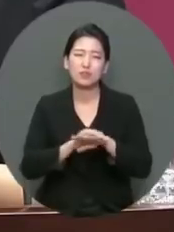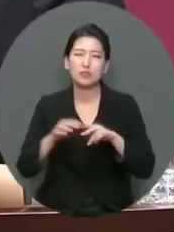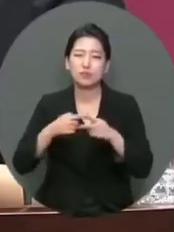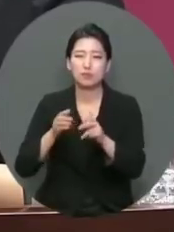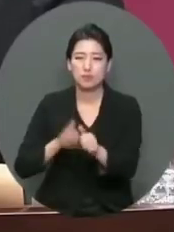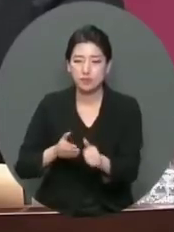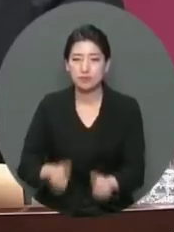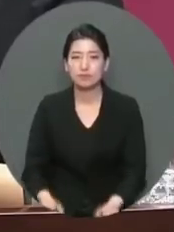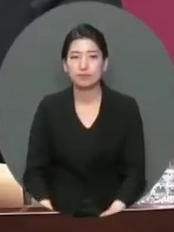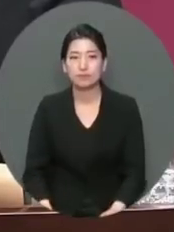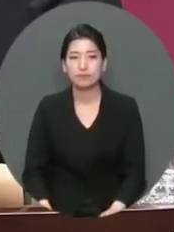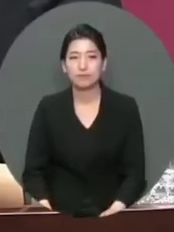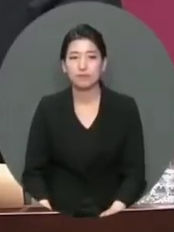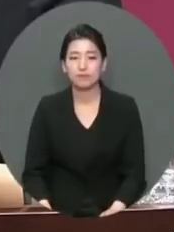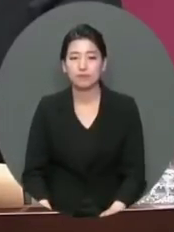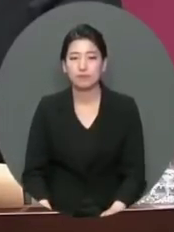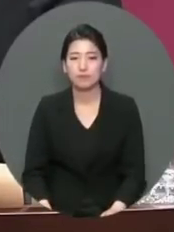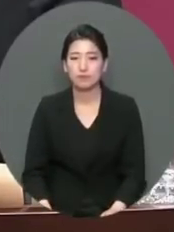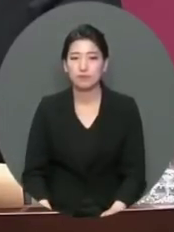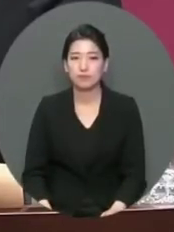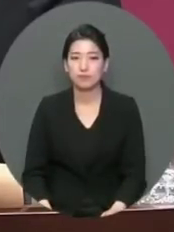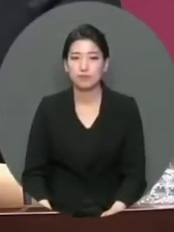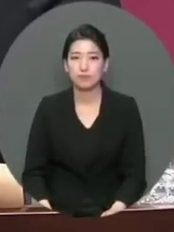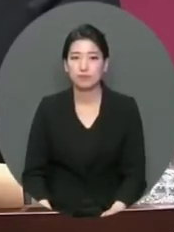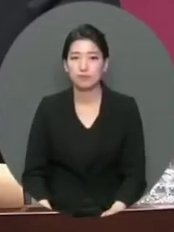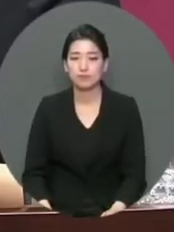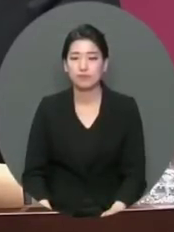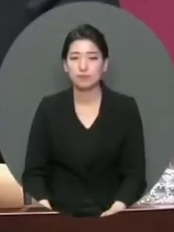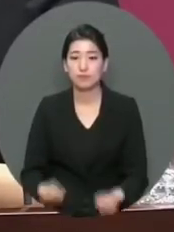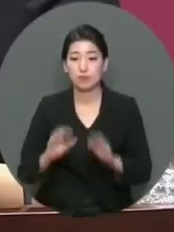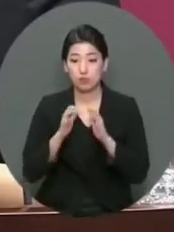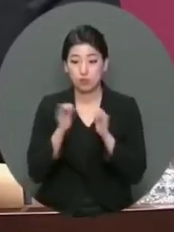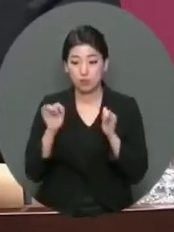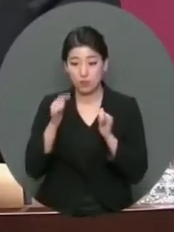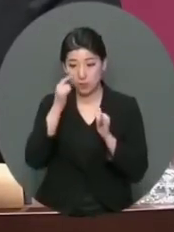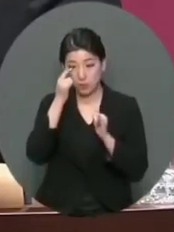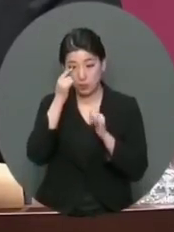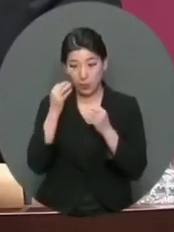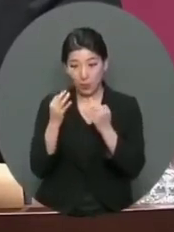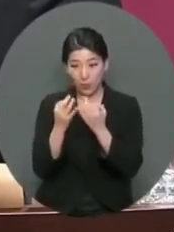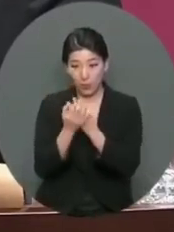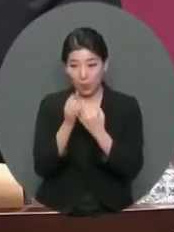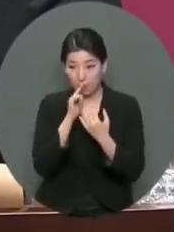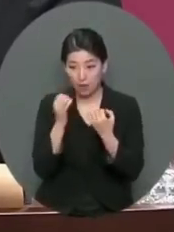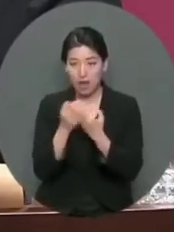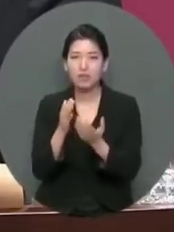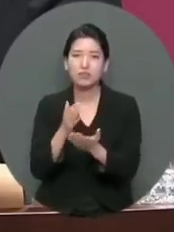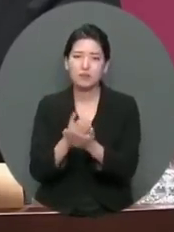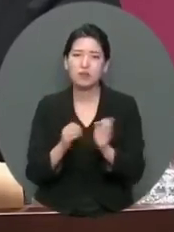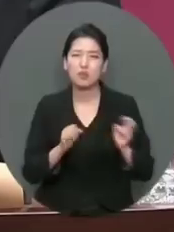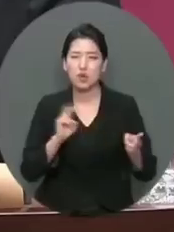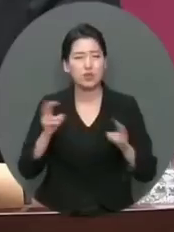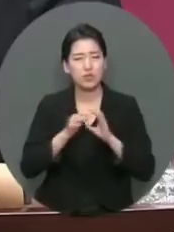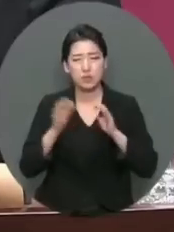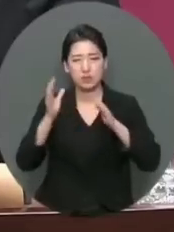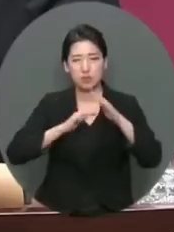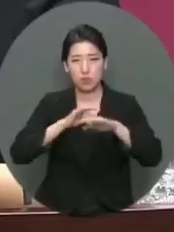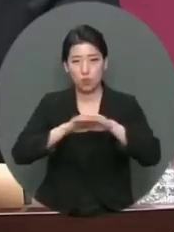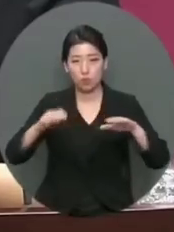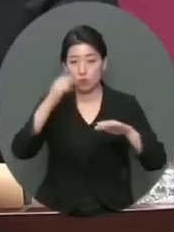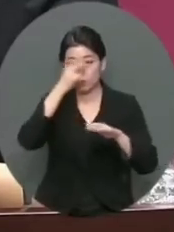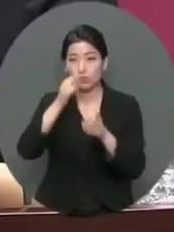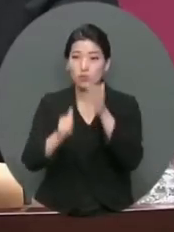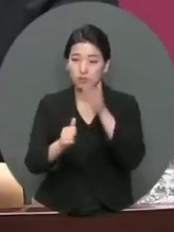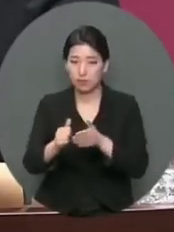유념해 주셨으면 좋겠습니다. 제가 말씀드리고 싶은 것은 국민의 눈속임 말고 여야 막론 공정한 수사를